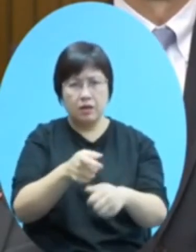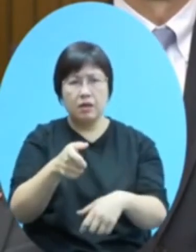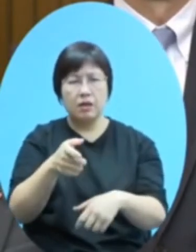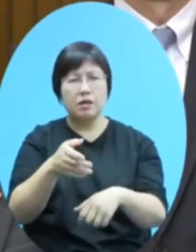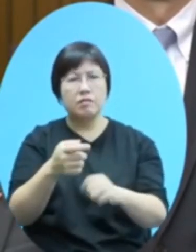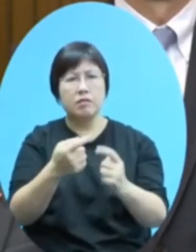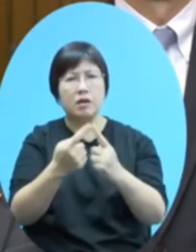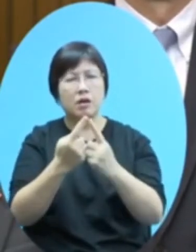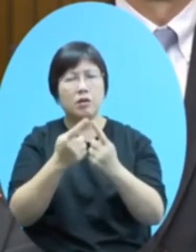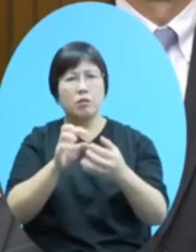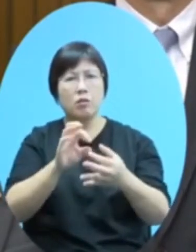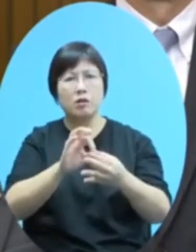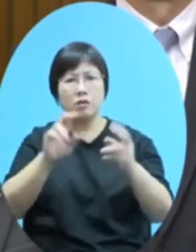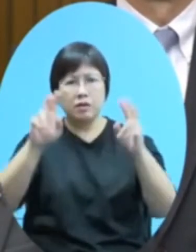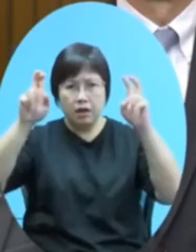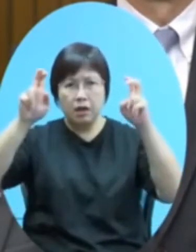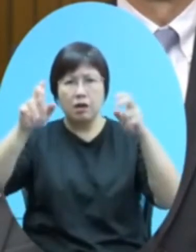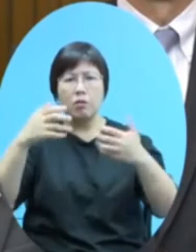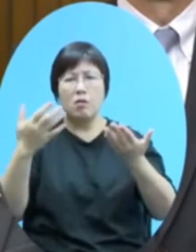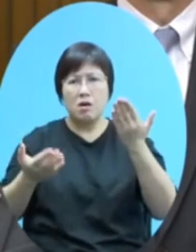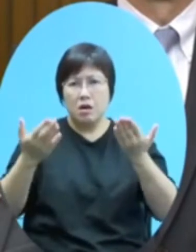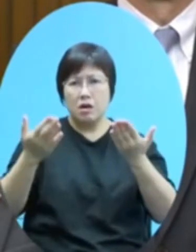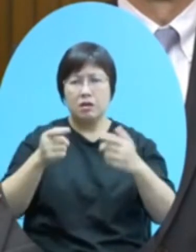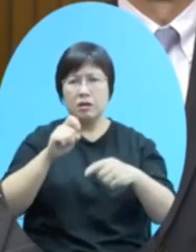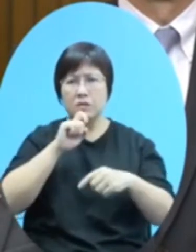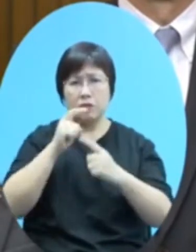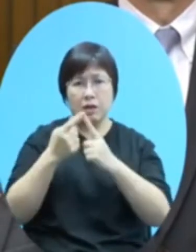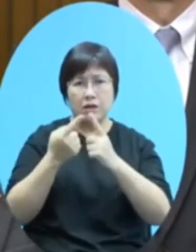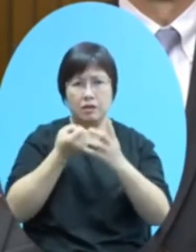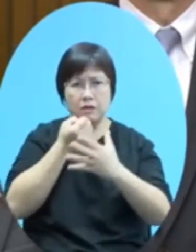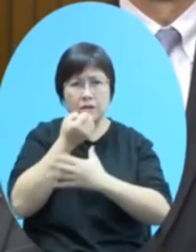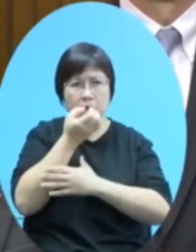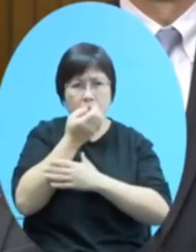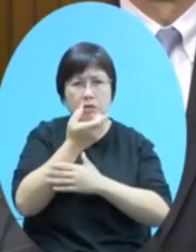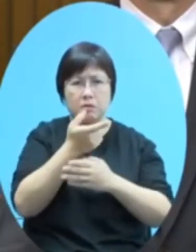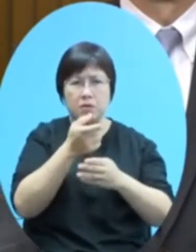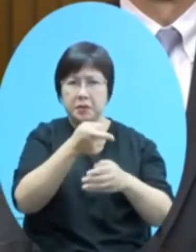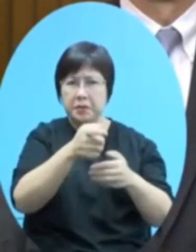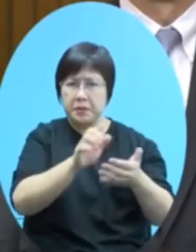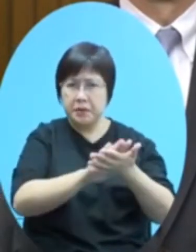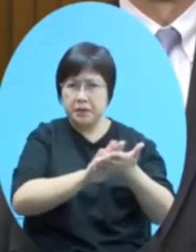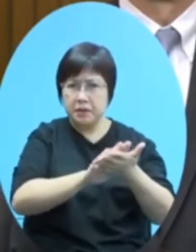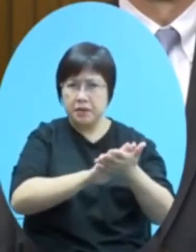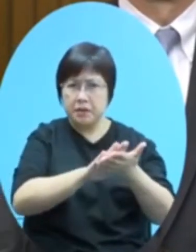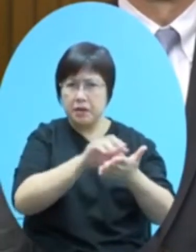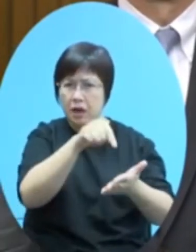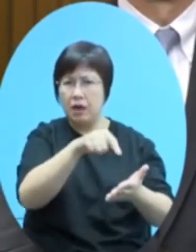題，或者係有市民提出針對其他事件的投訴。